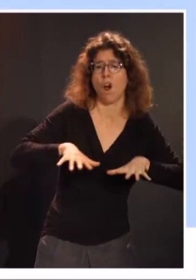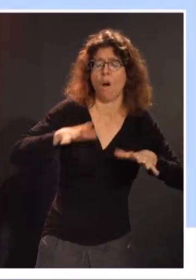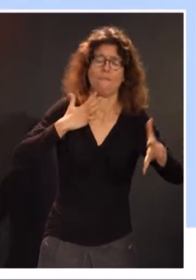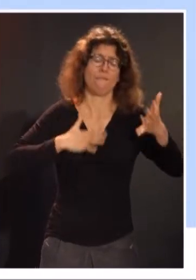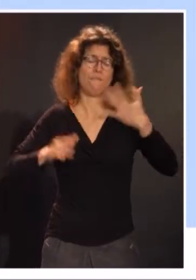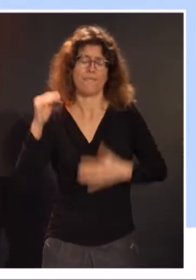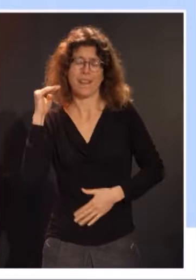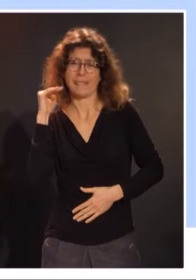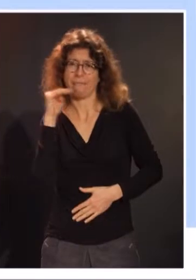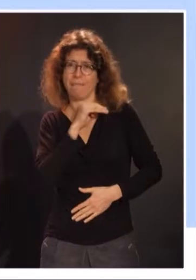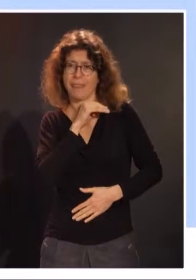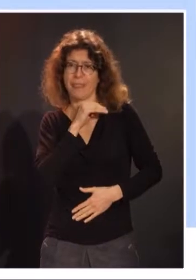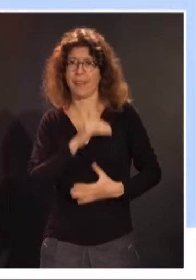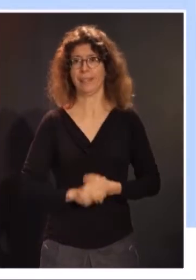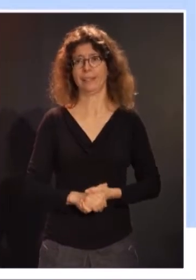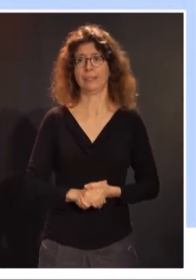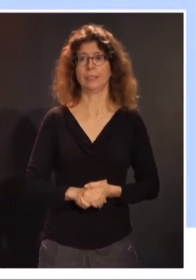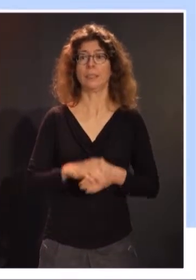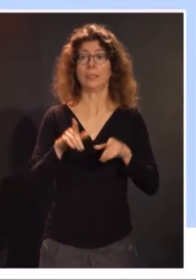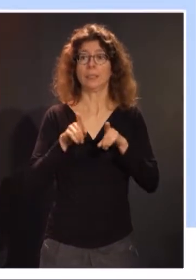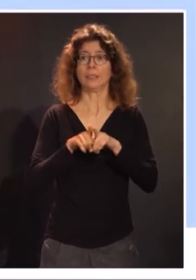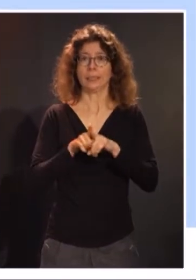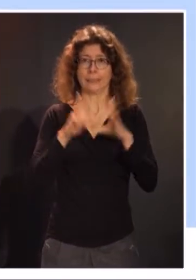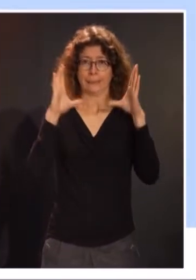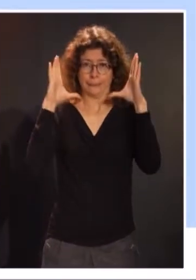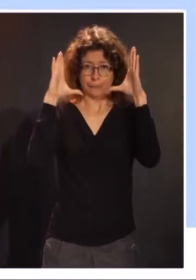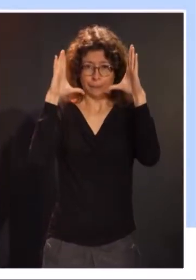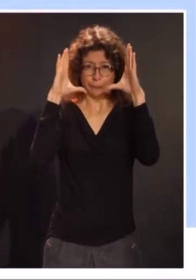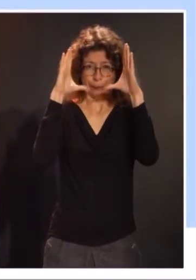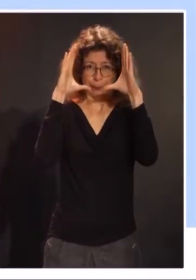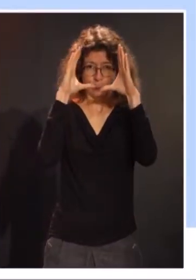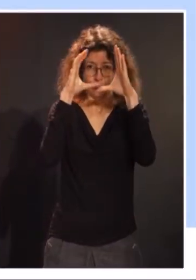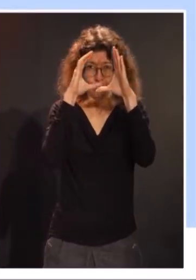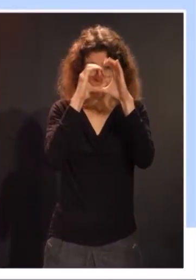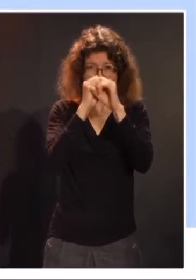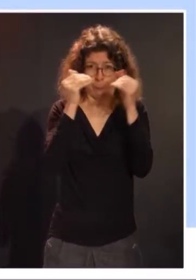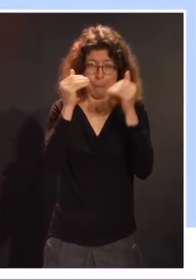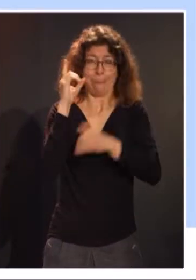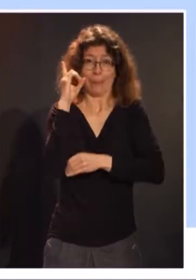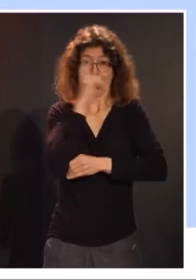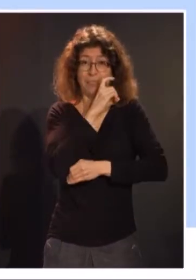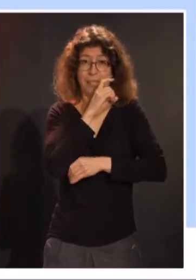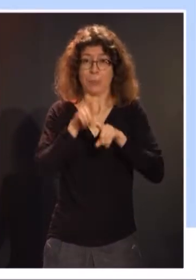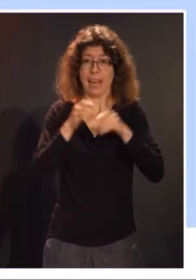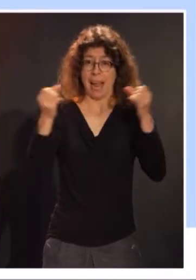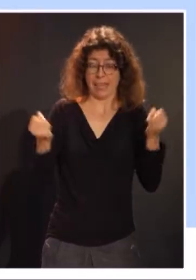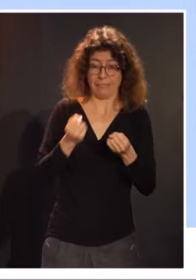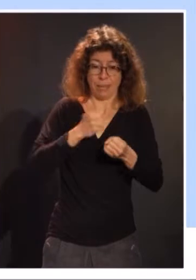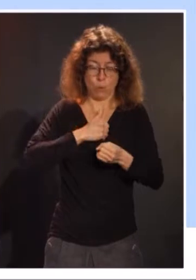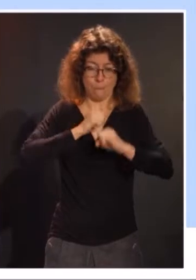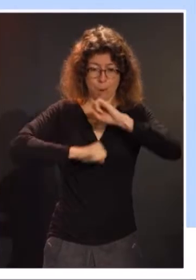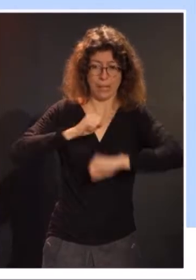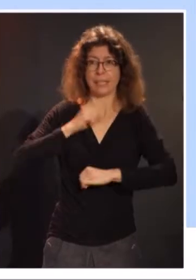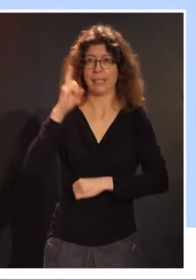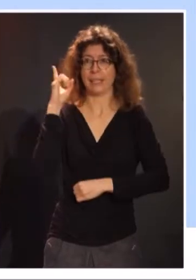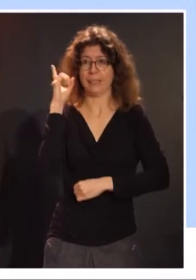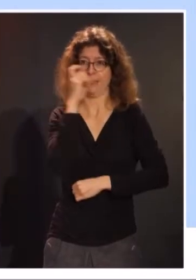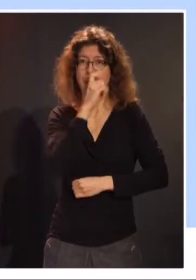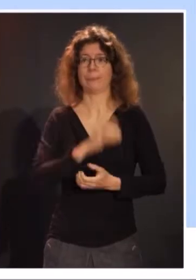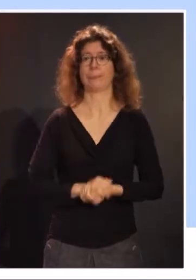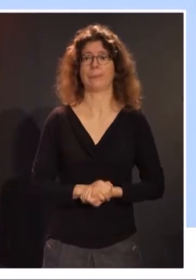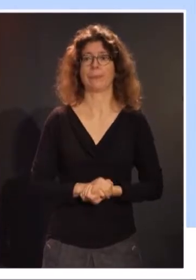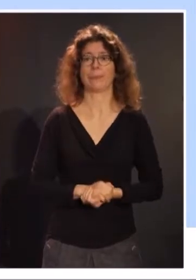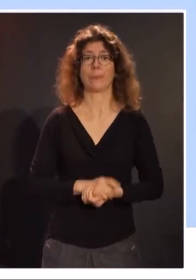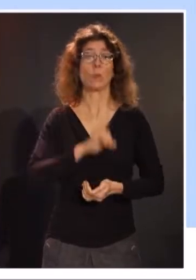fatigabilité, des difficultés pour maintenir son attention et s'organiser dans les activités, des difficultés